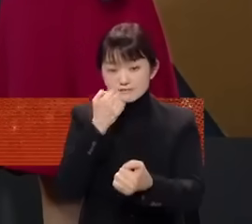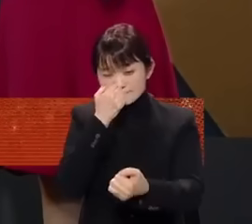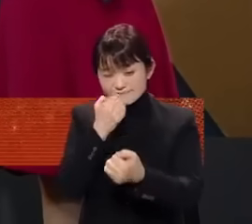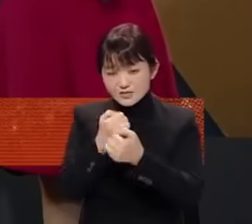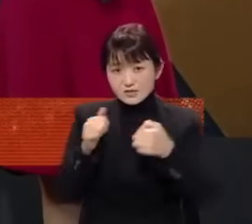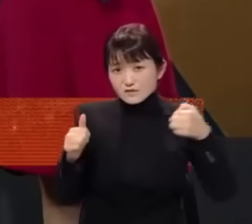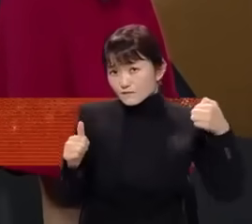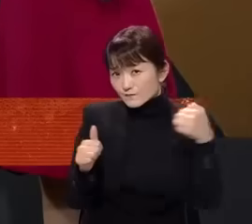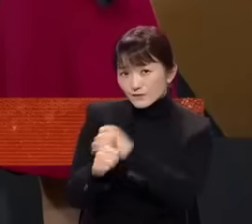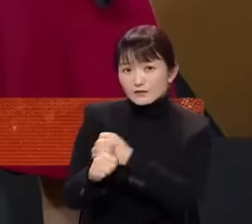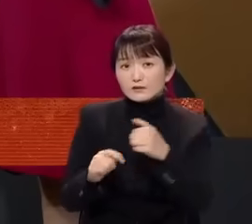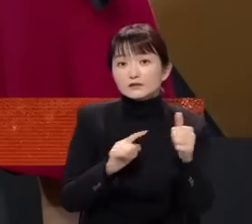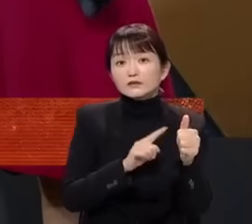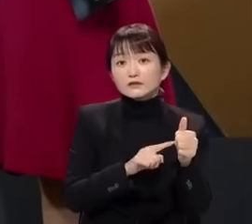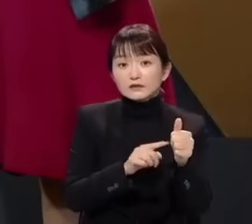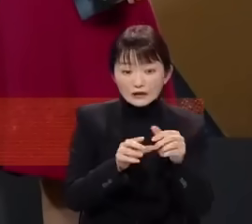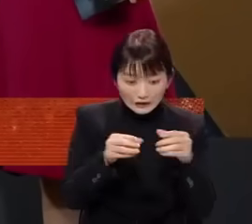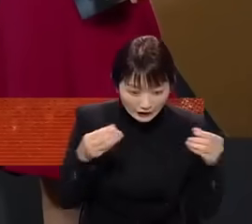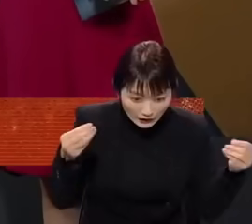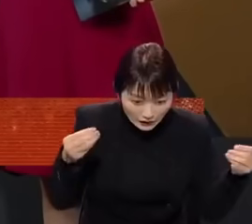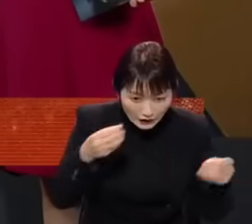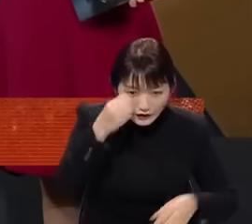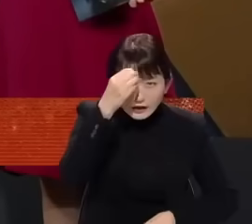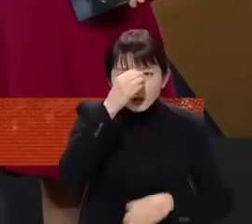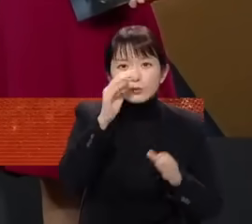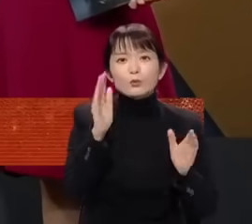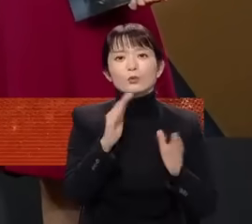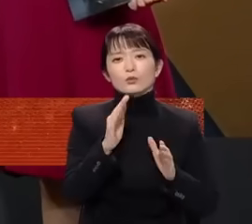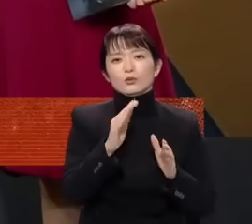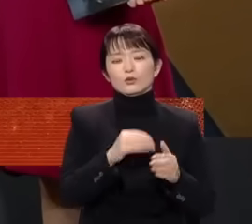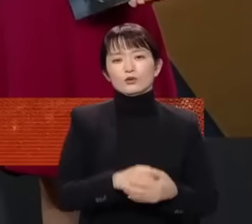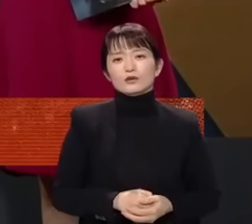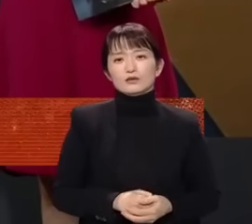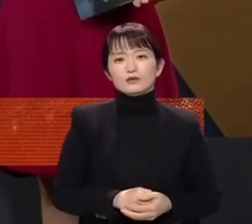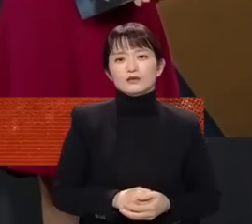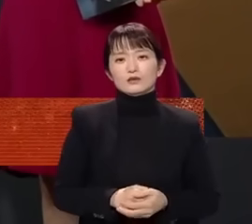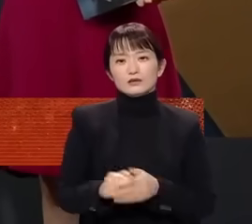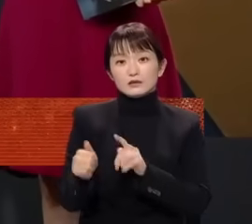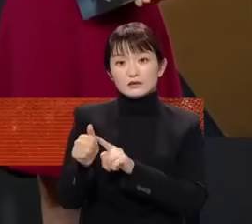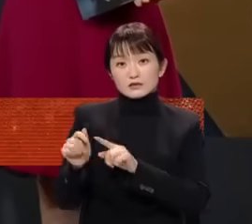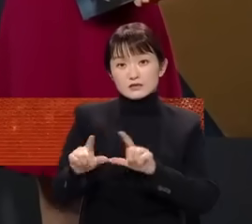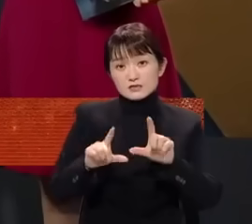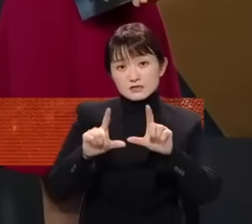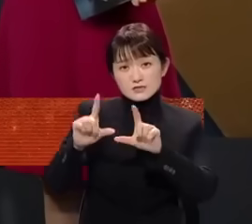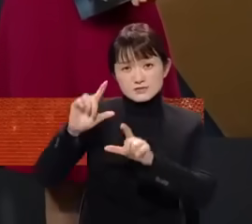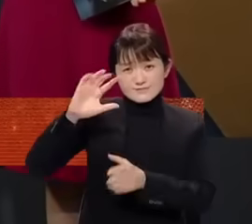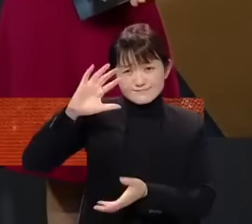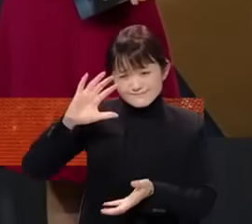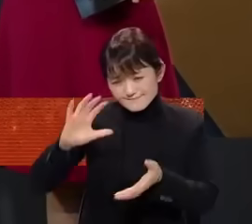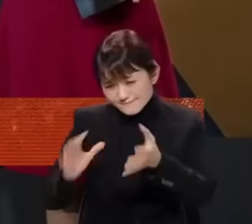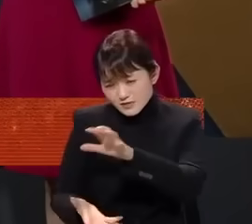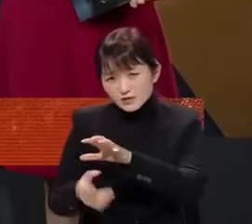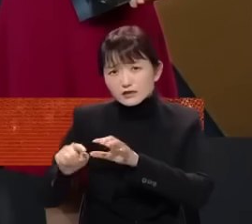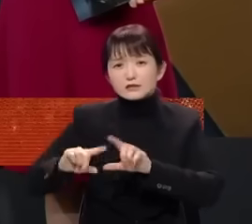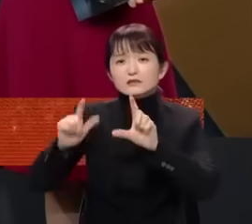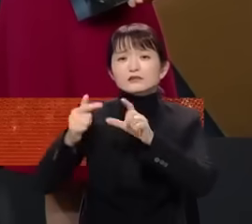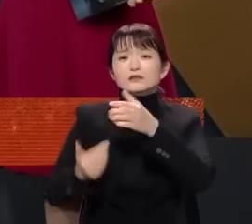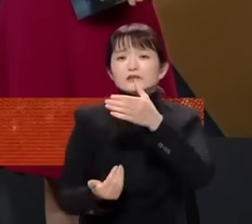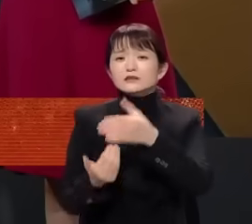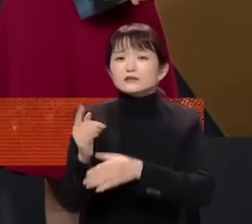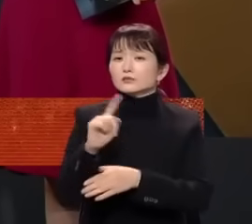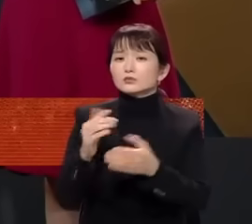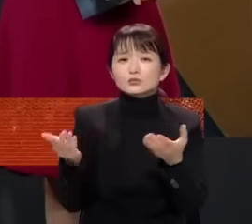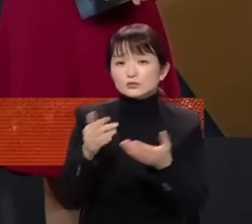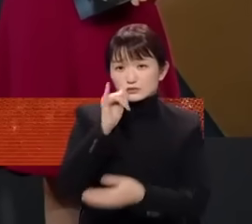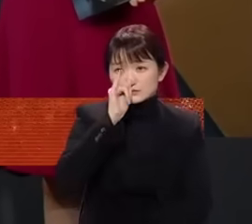무차별 폭행한 이 가해자들, 알고 보니 고등학생이었는데요. 남성의 삶을 송두리째 바꾼 이날의 사건, 대체